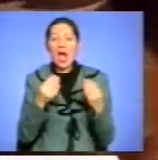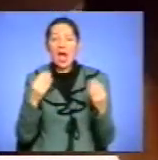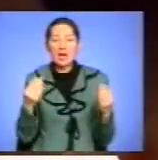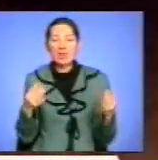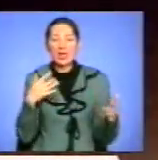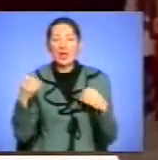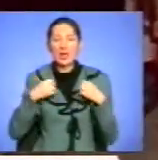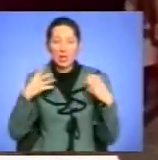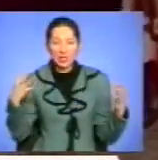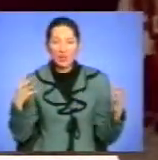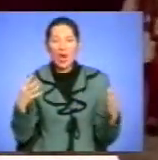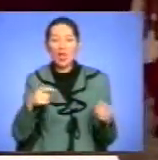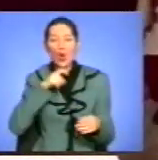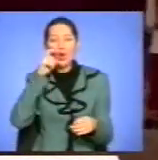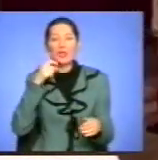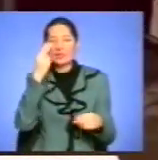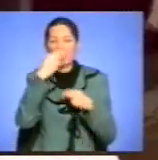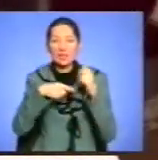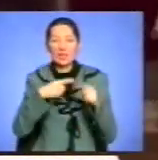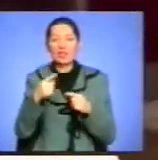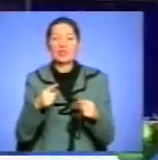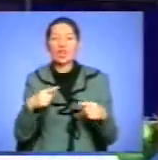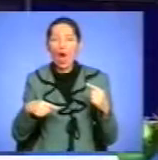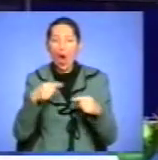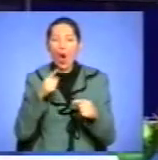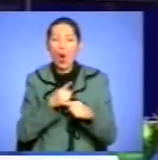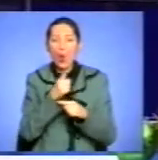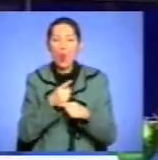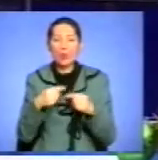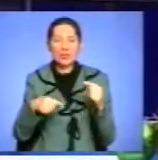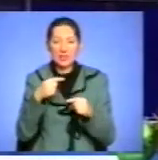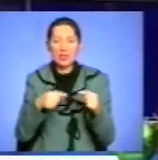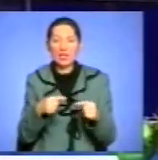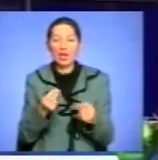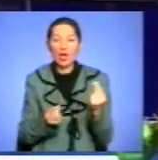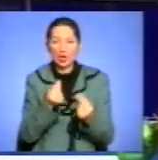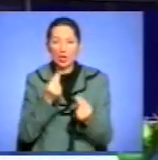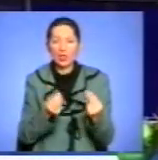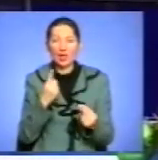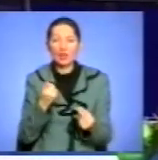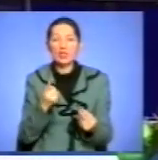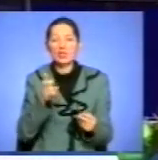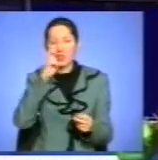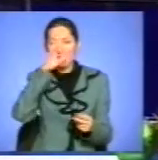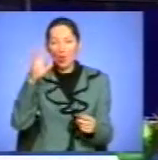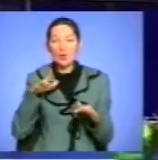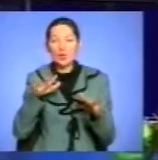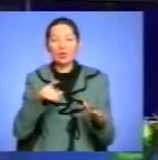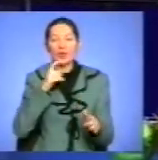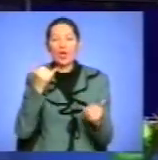елементами сучасного гумору та сатири. Один із відомих зимових святкових заходів в Україні. А